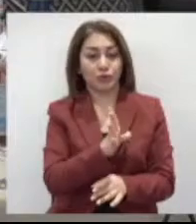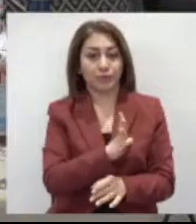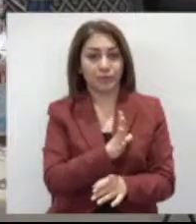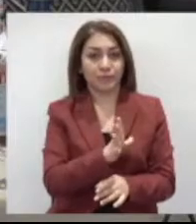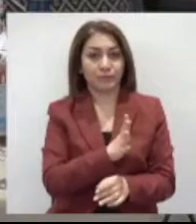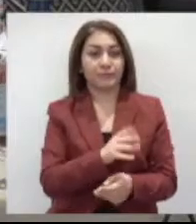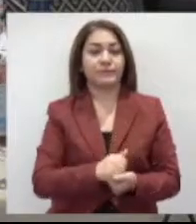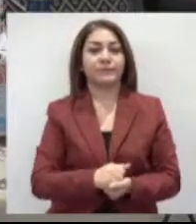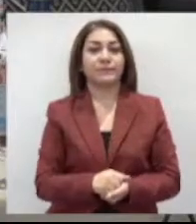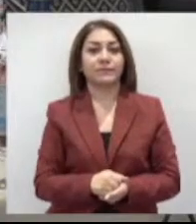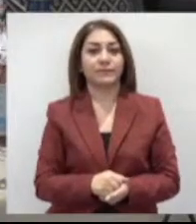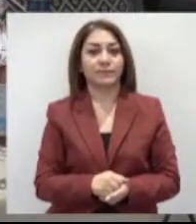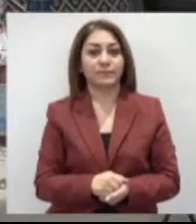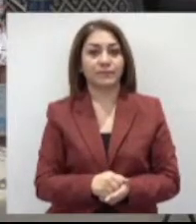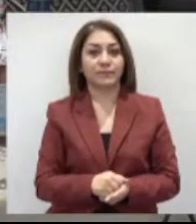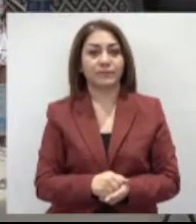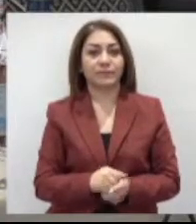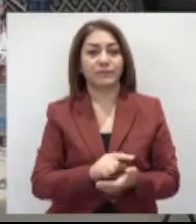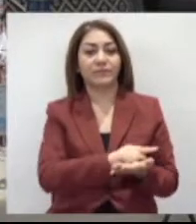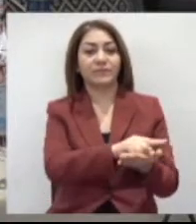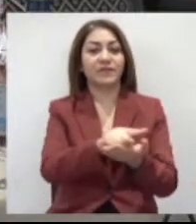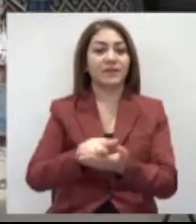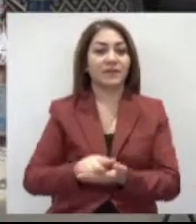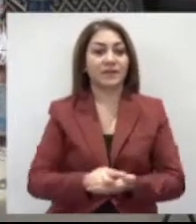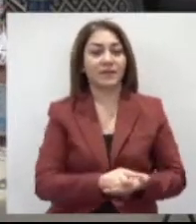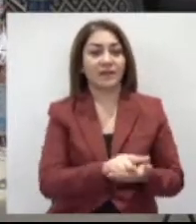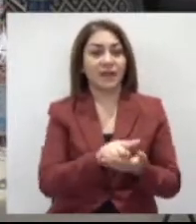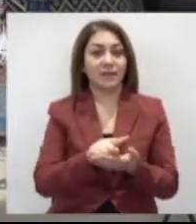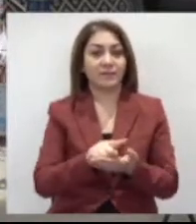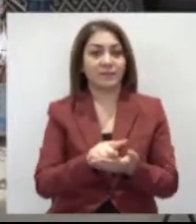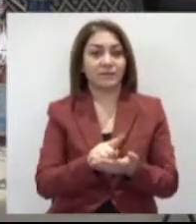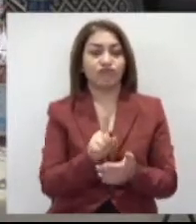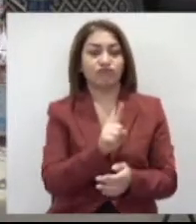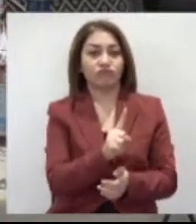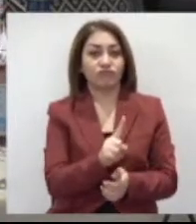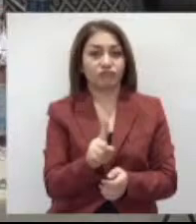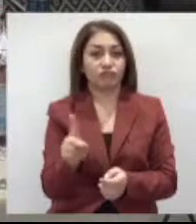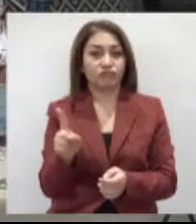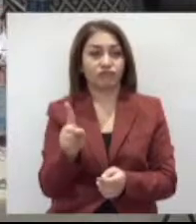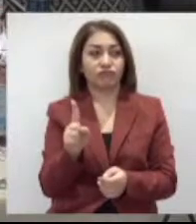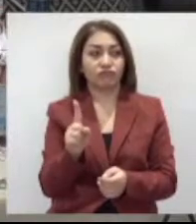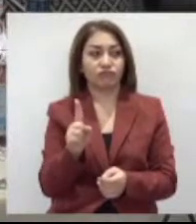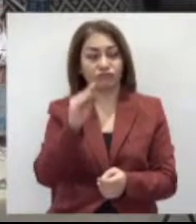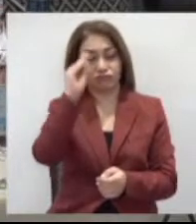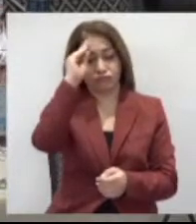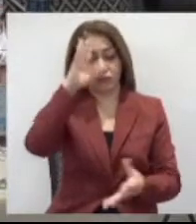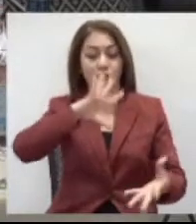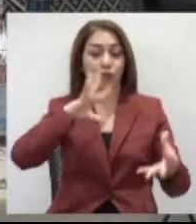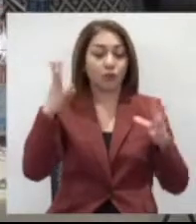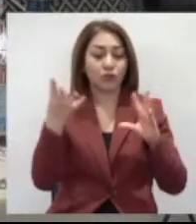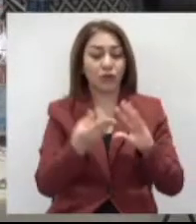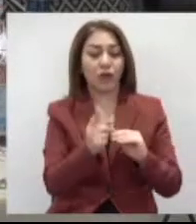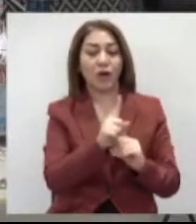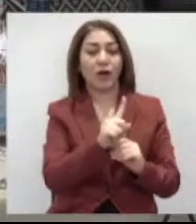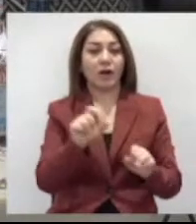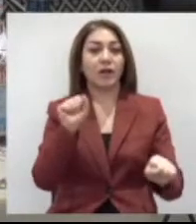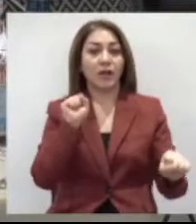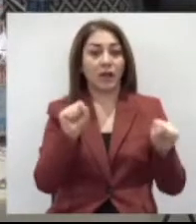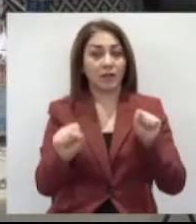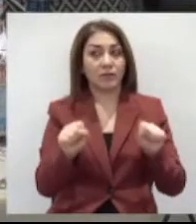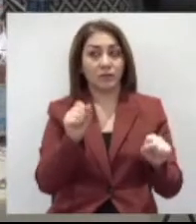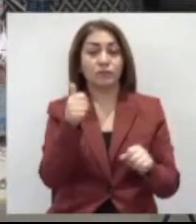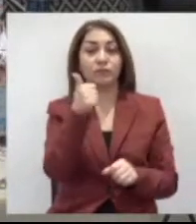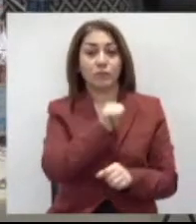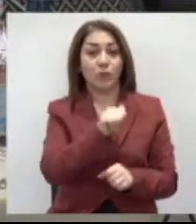հետ կապված, եւ այդ քննարկման արդյունքում, հա, որոշակի ընդհանուր դիրքորոշումների եւ այլնի համակարգման